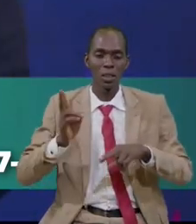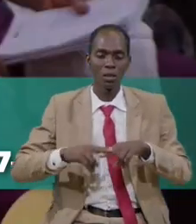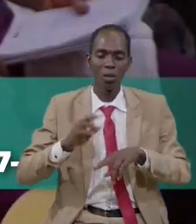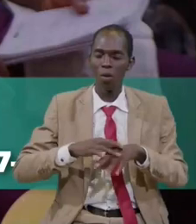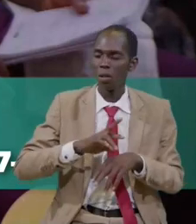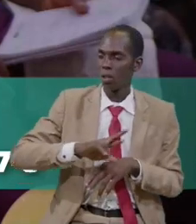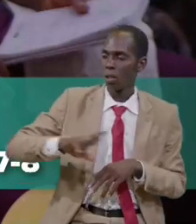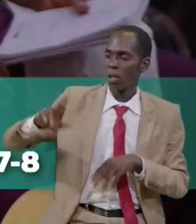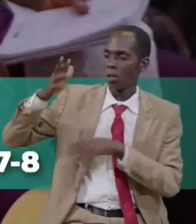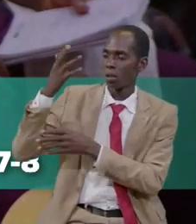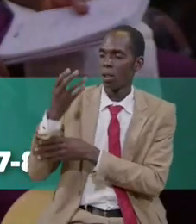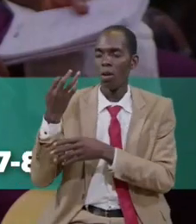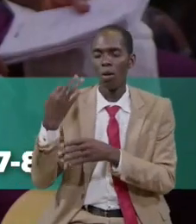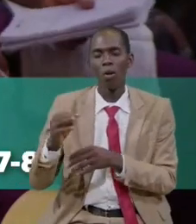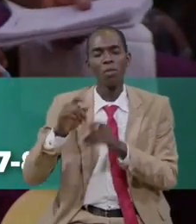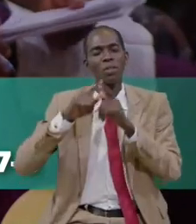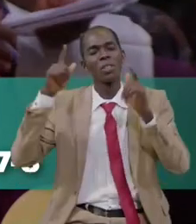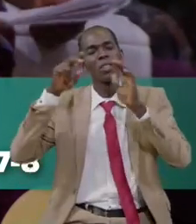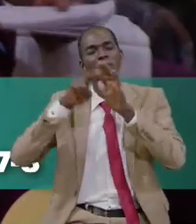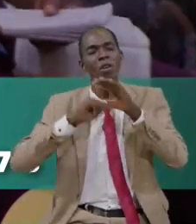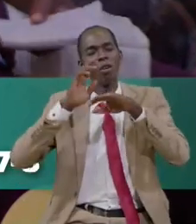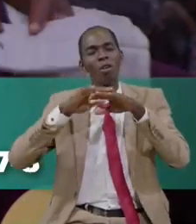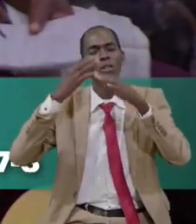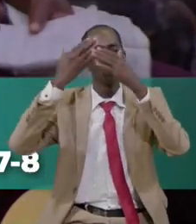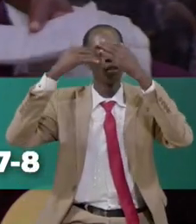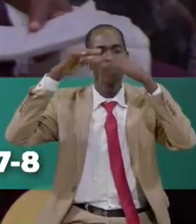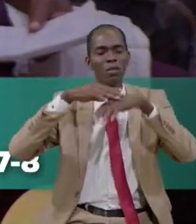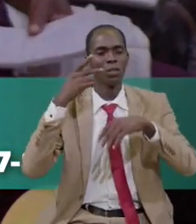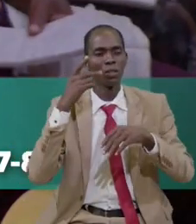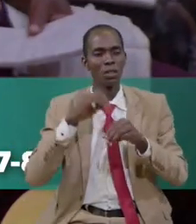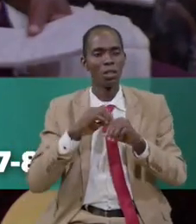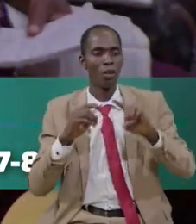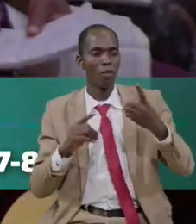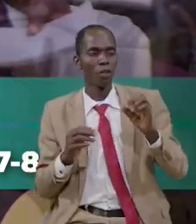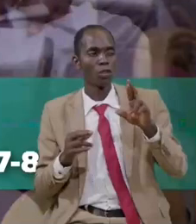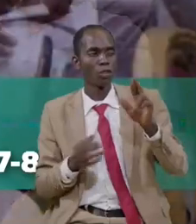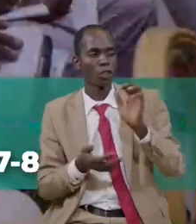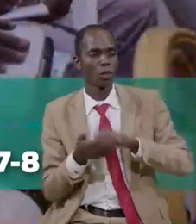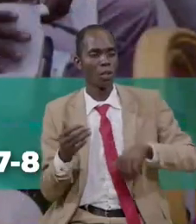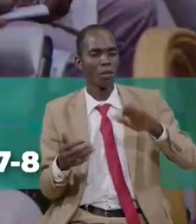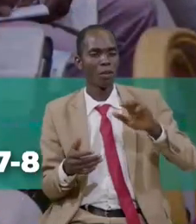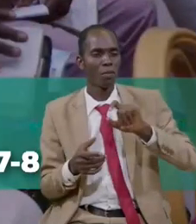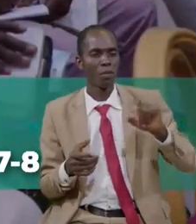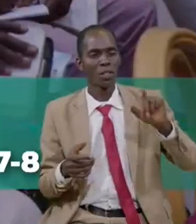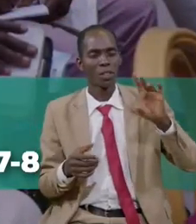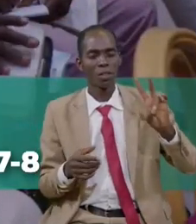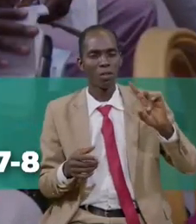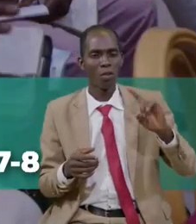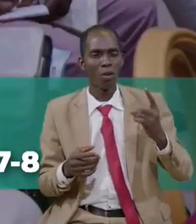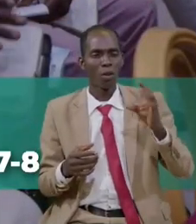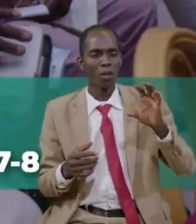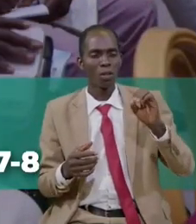majesté en haut. 1 Corinthiens chapitre 5. Je vous lis le verset en 1